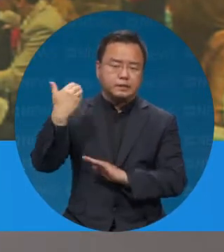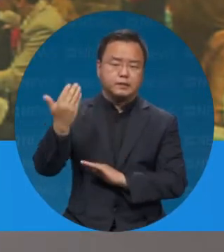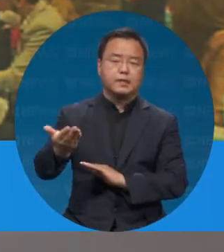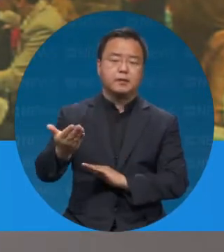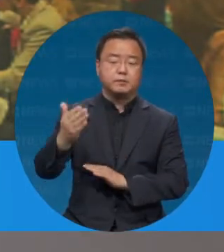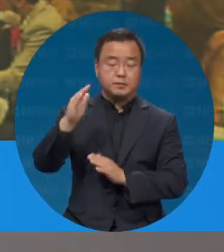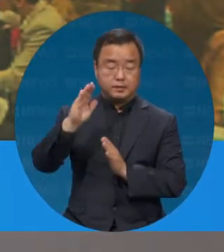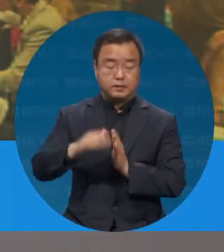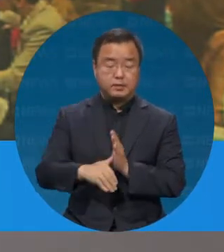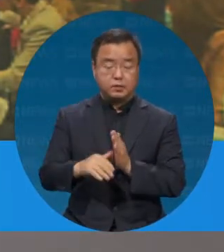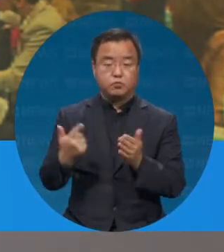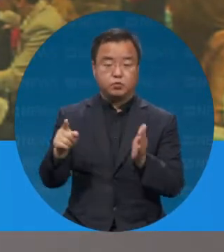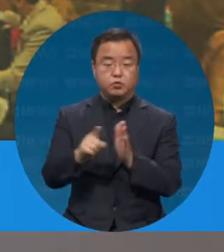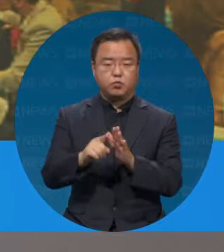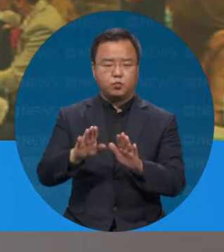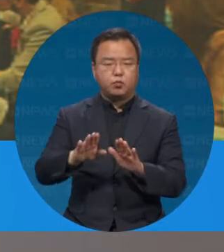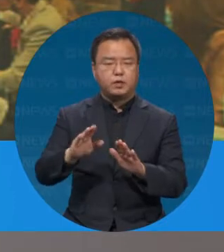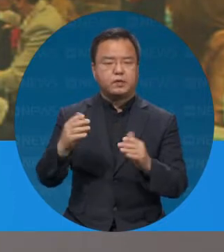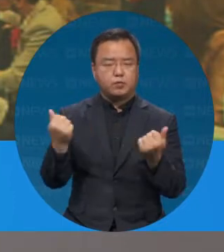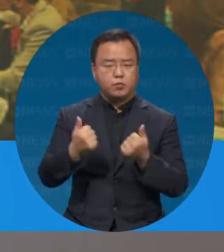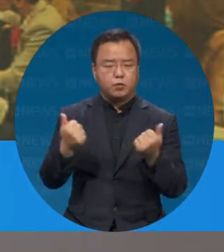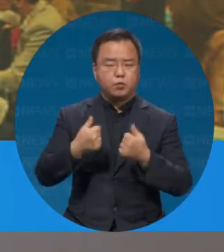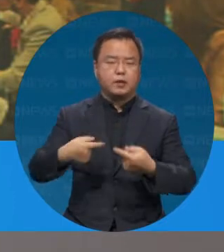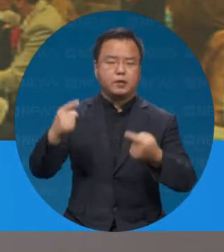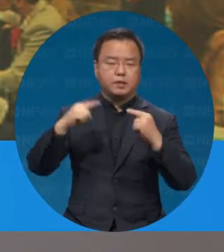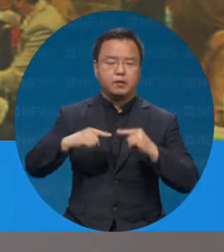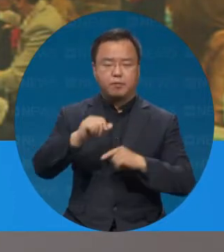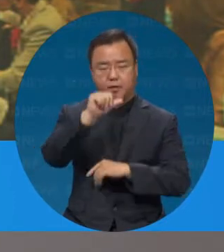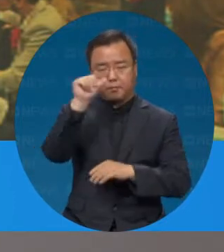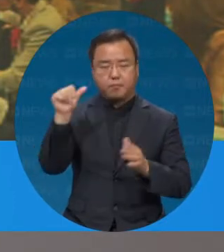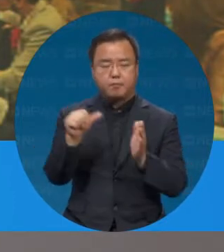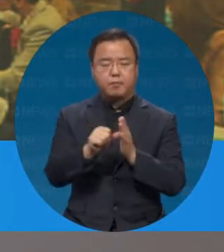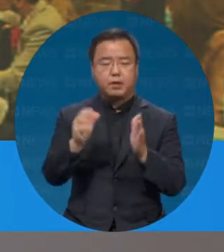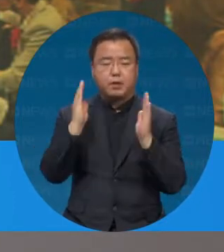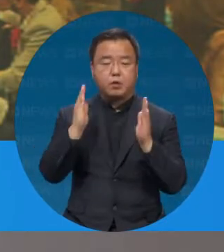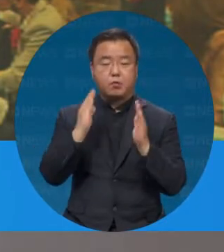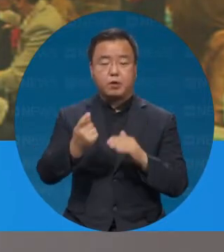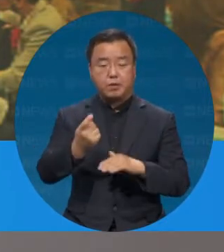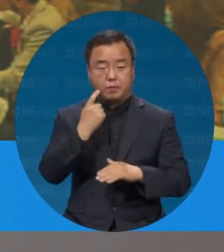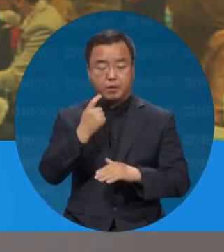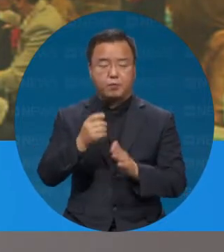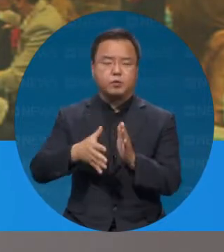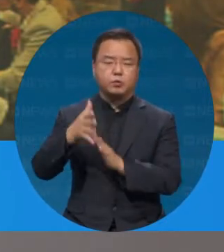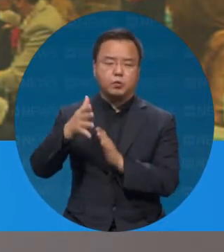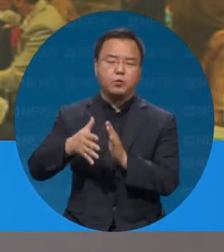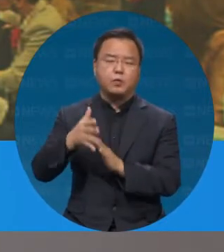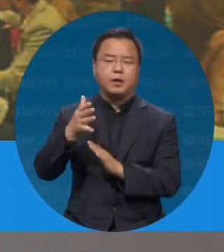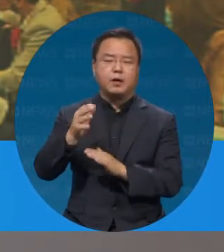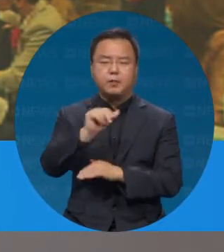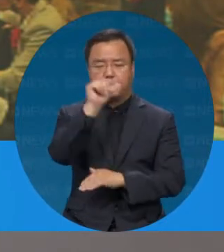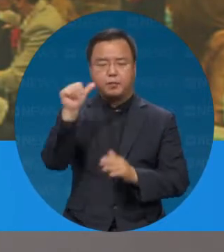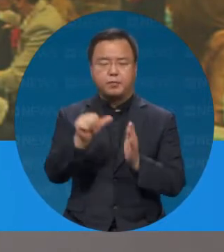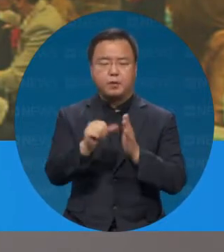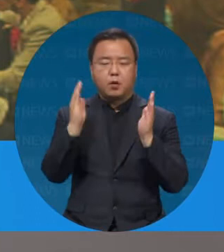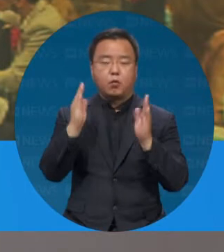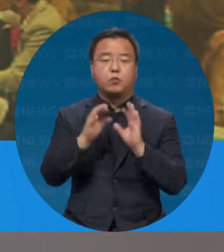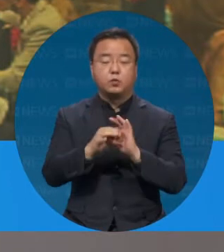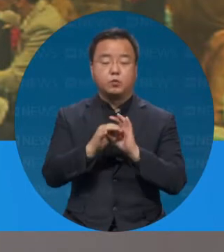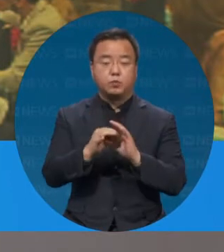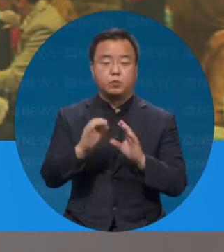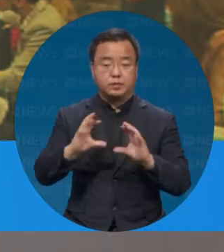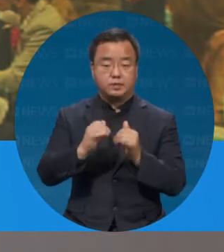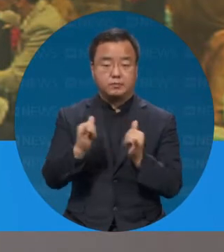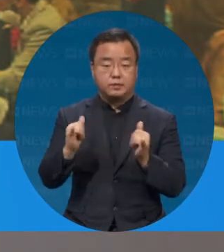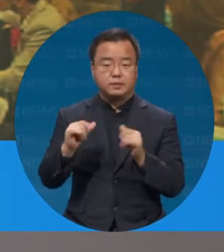국제회의에 참석한 학습 도시들은 이 평생 학습을 통해 시민들의 일상이 회복돼야 한다고 입을 모았습니다.